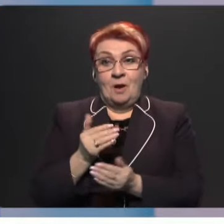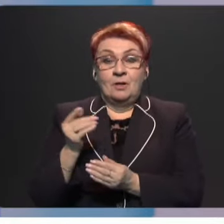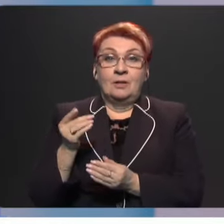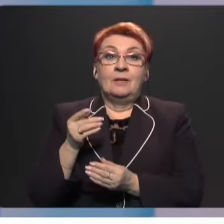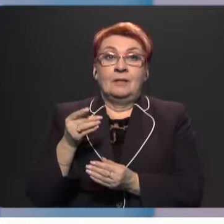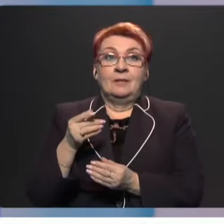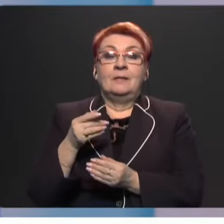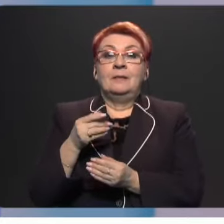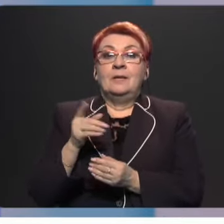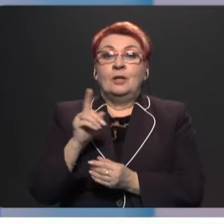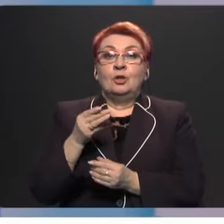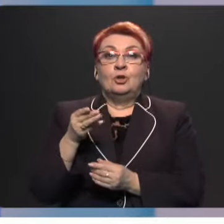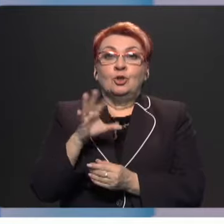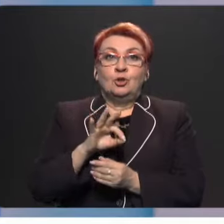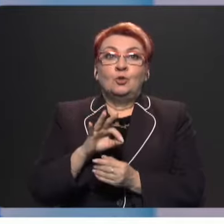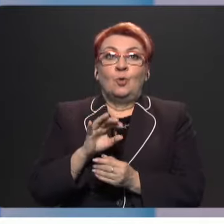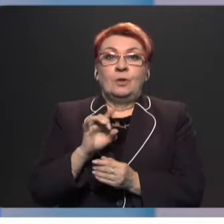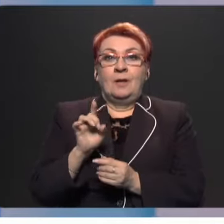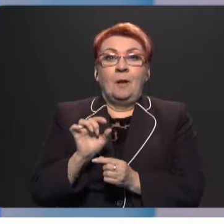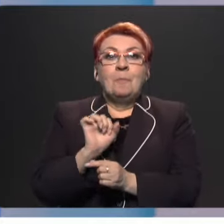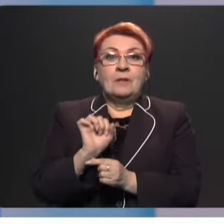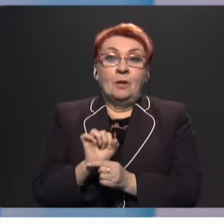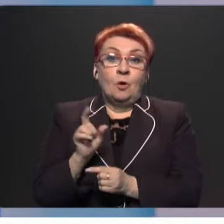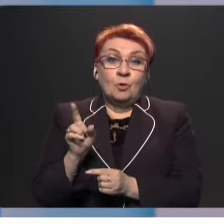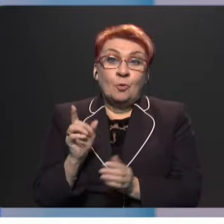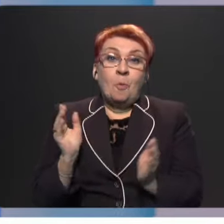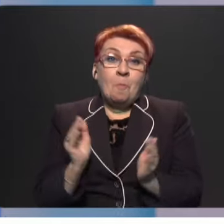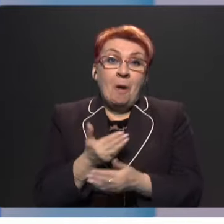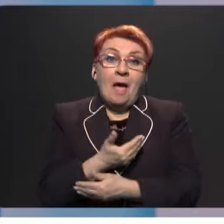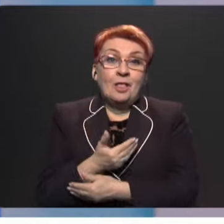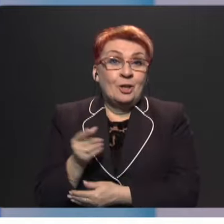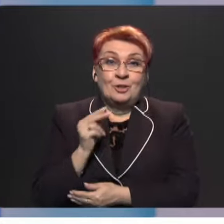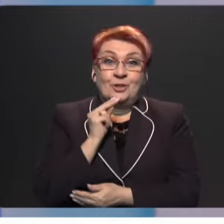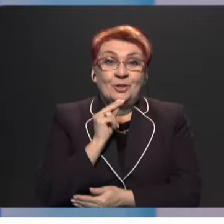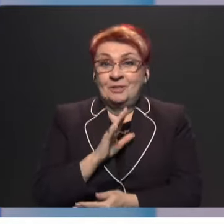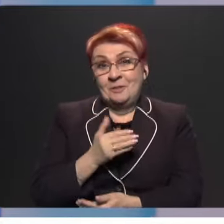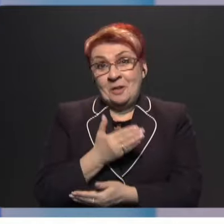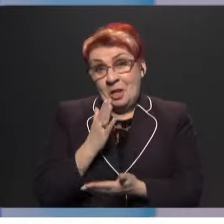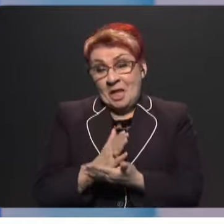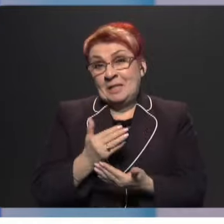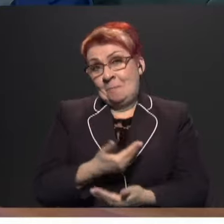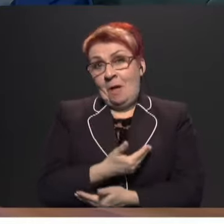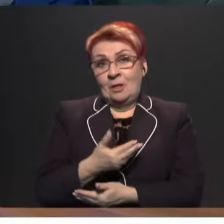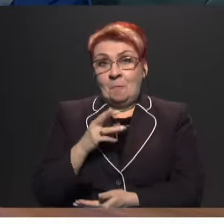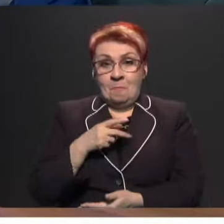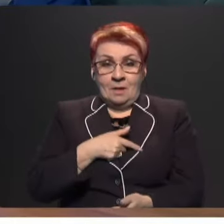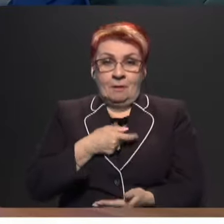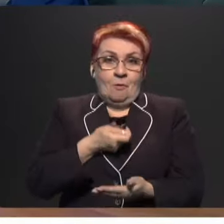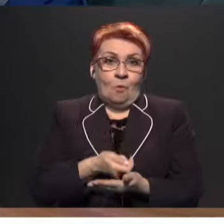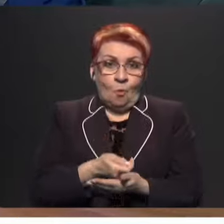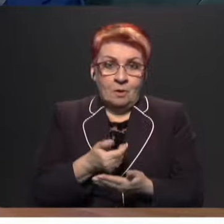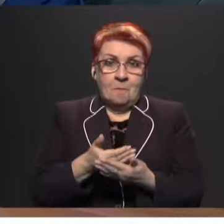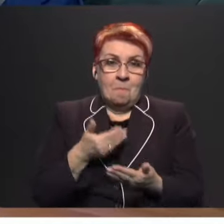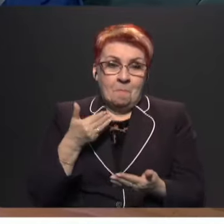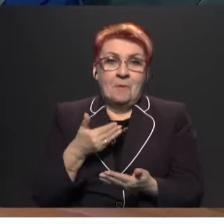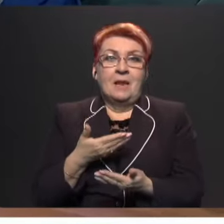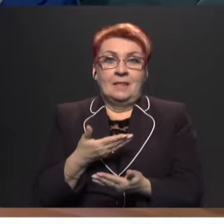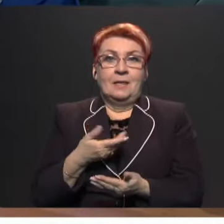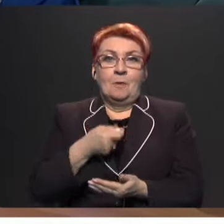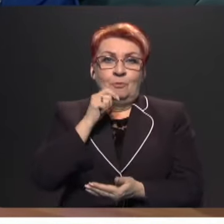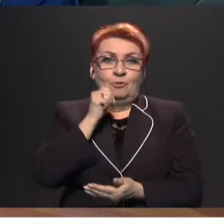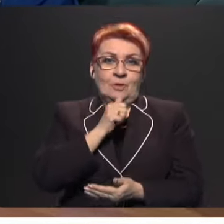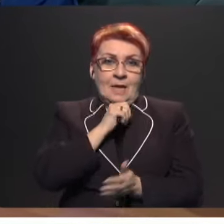возможное для того, чтобы что-то подобное предотвратить, но малыш есть малыш, и мы кормим детей перед причастием, всякое